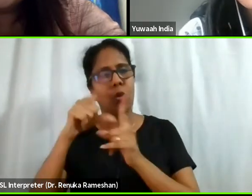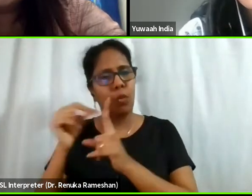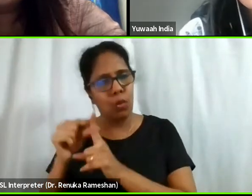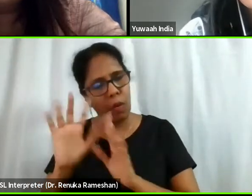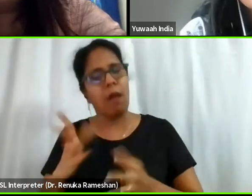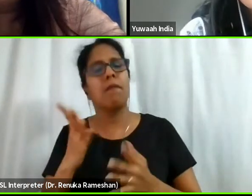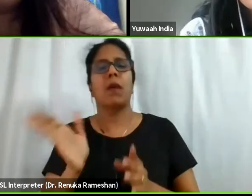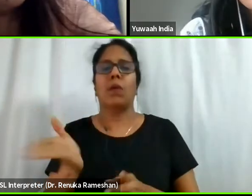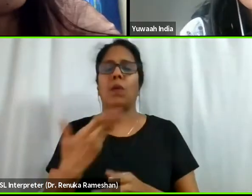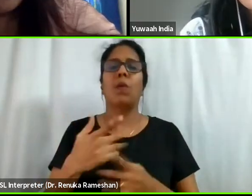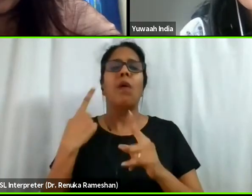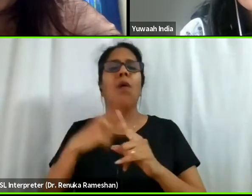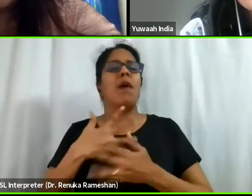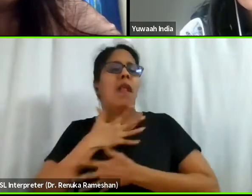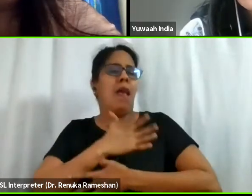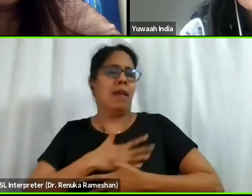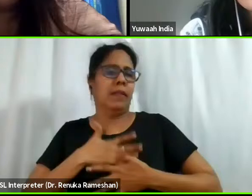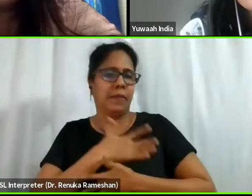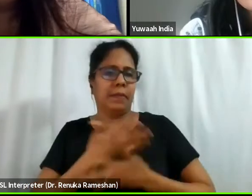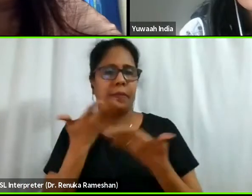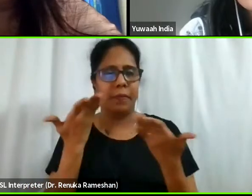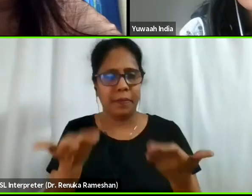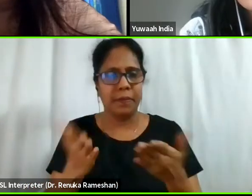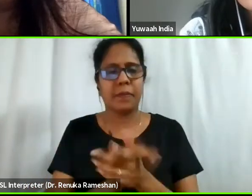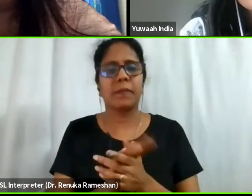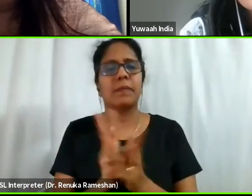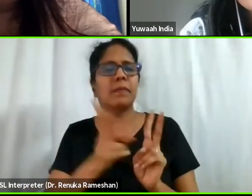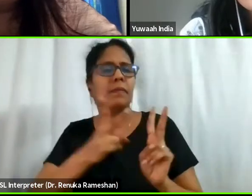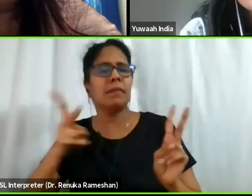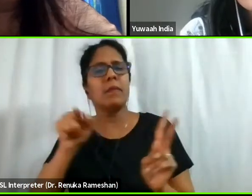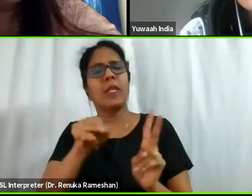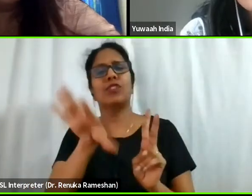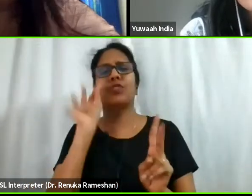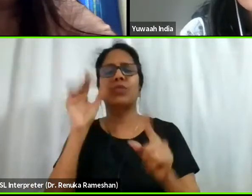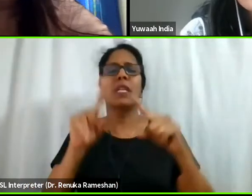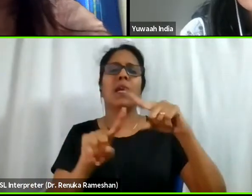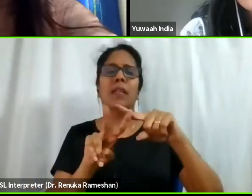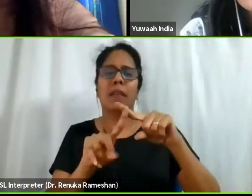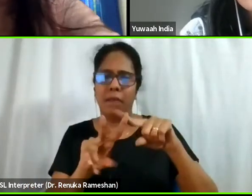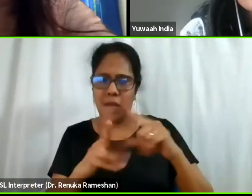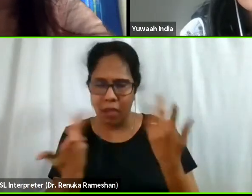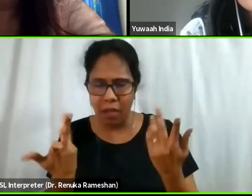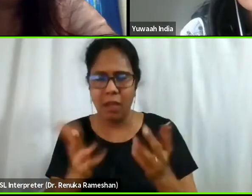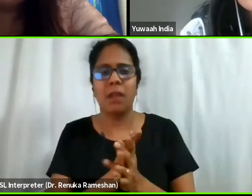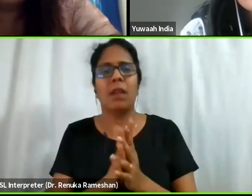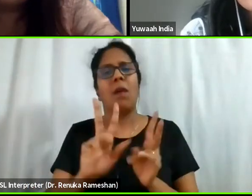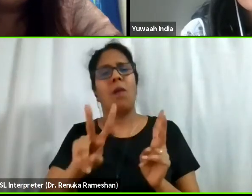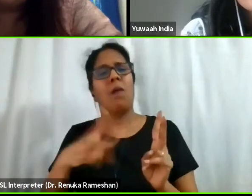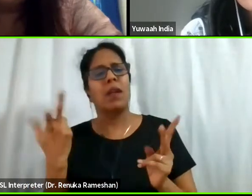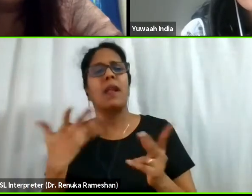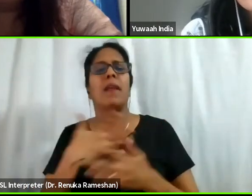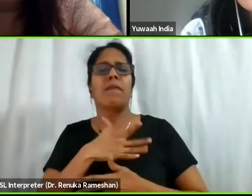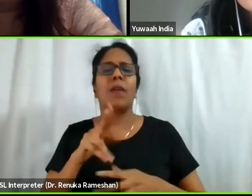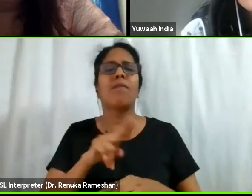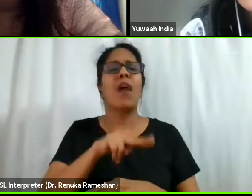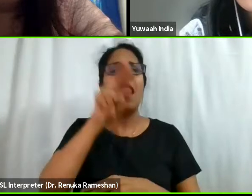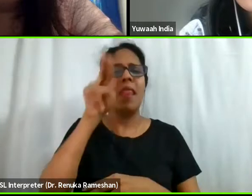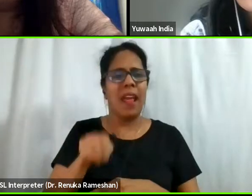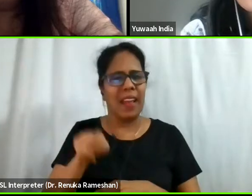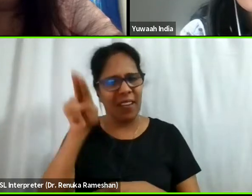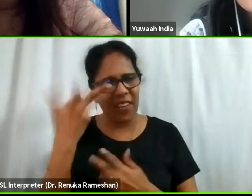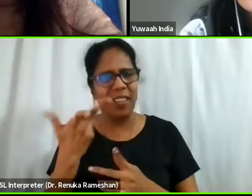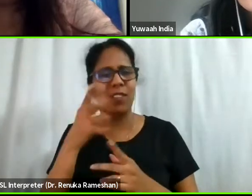चीजें, अगर आप टीवी या जिसमें भी नेटफ्लिक्स या जिस जिस मीडिया में भी हो आप देखते